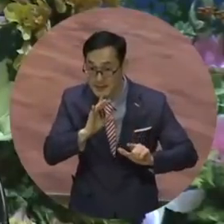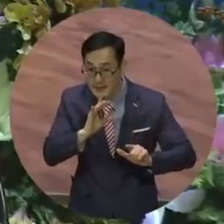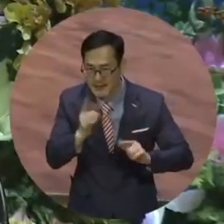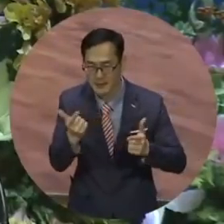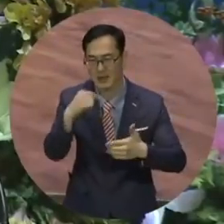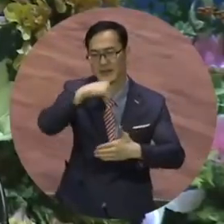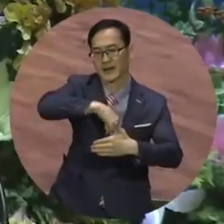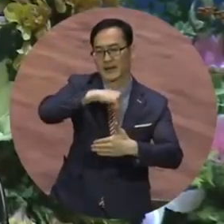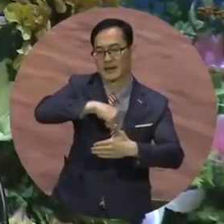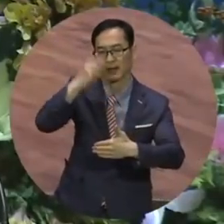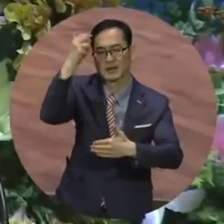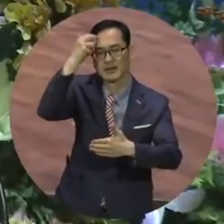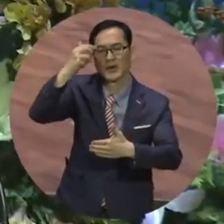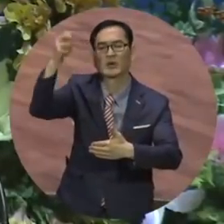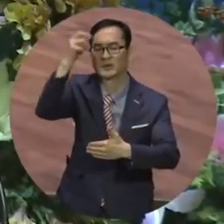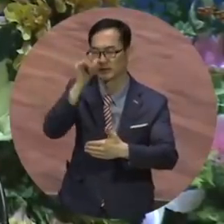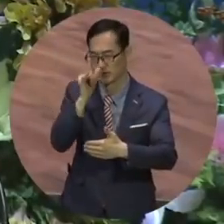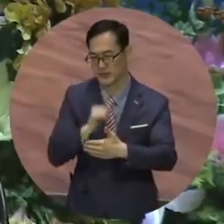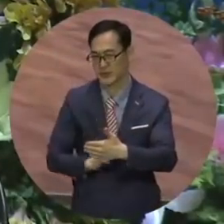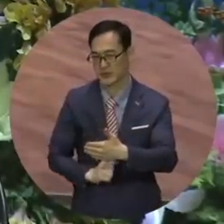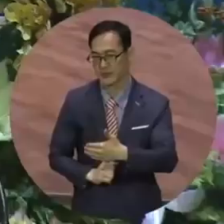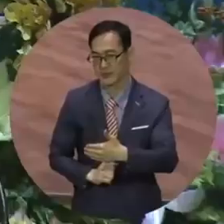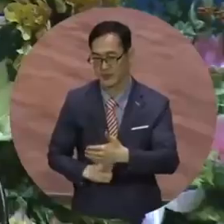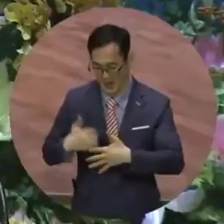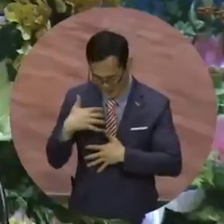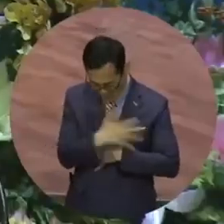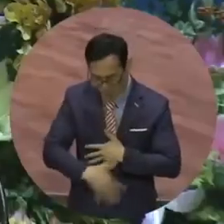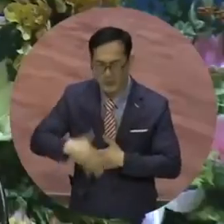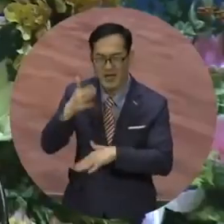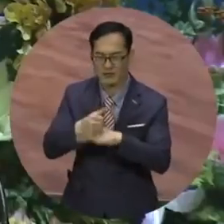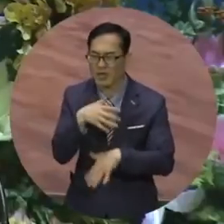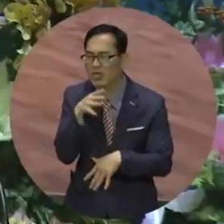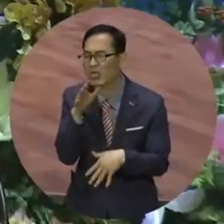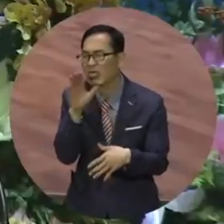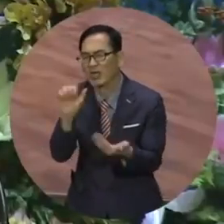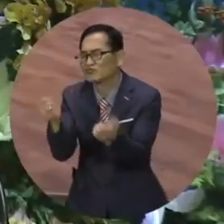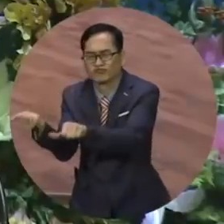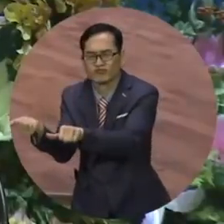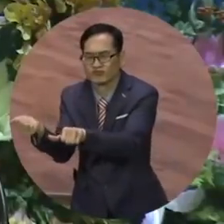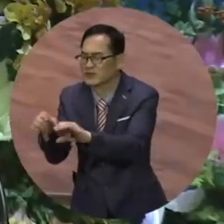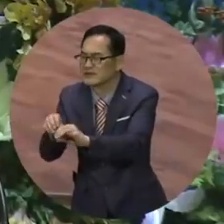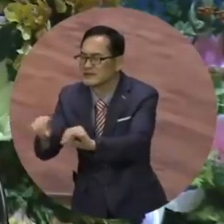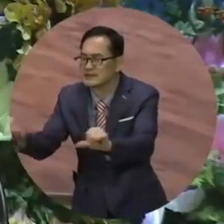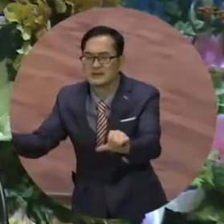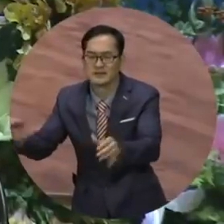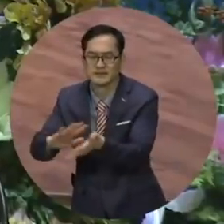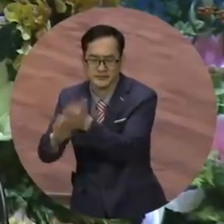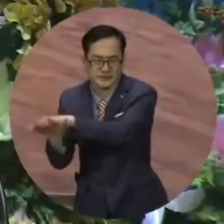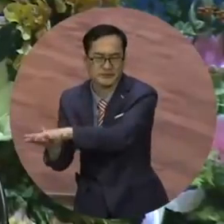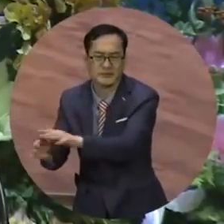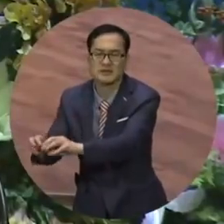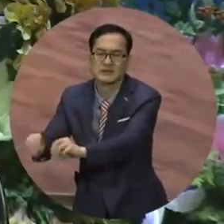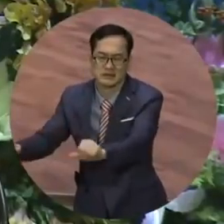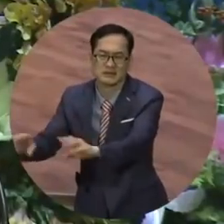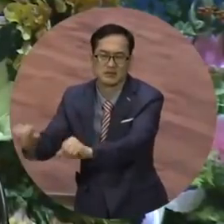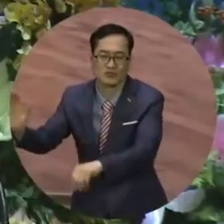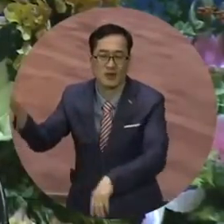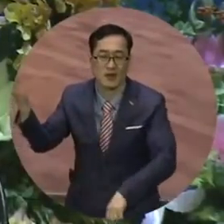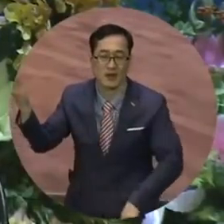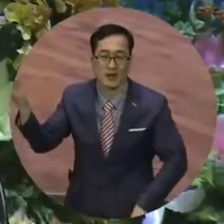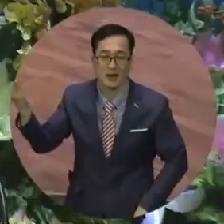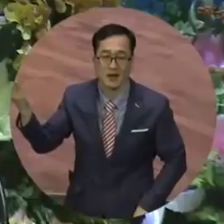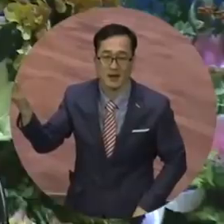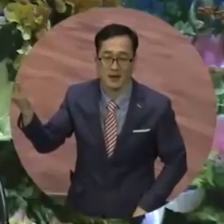아무것도 아니에요. 이따 없어질 거예요. 먼지로 없어질 거예요. 왜 흙으로 하나님이 만드시고 영을 넣었기